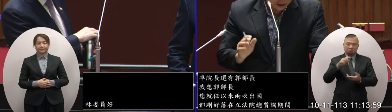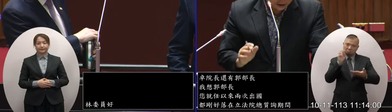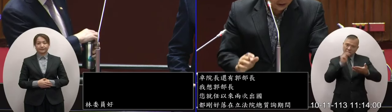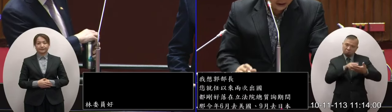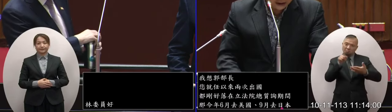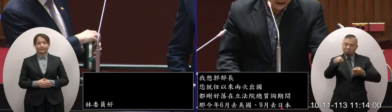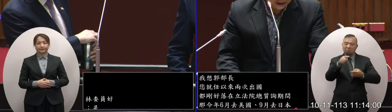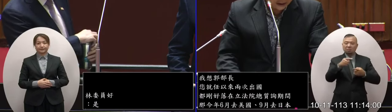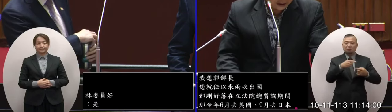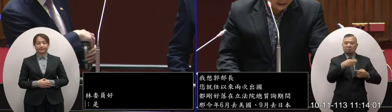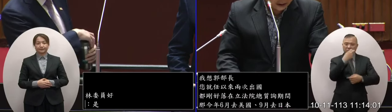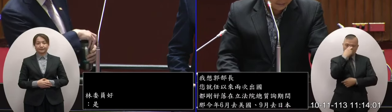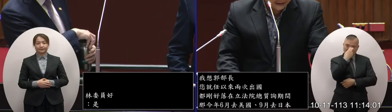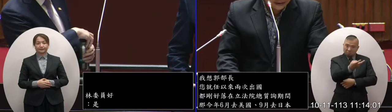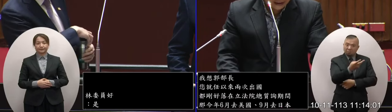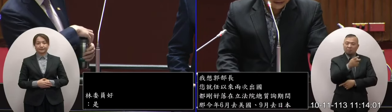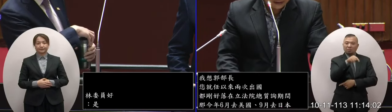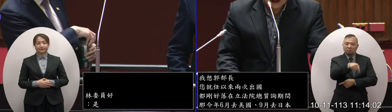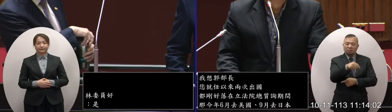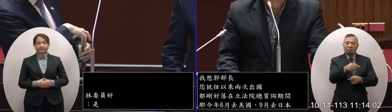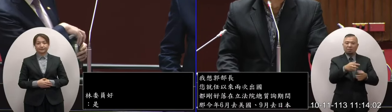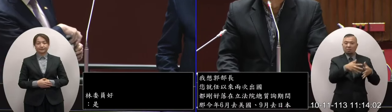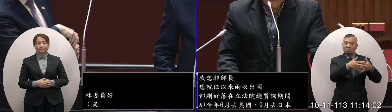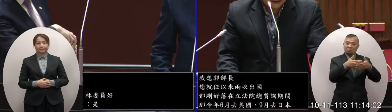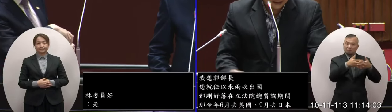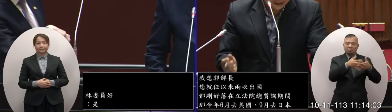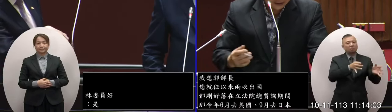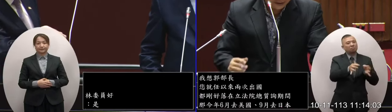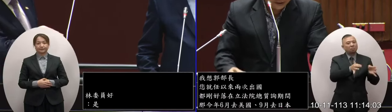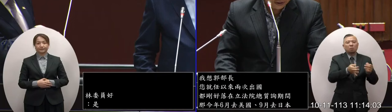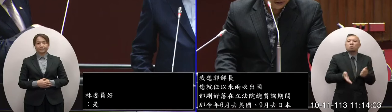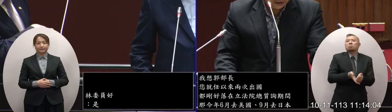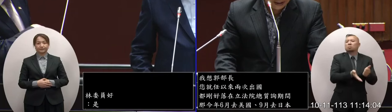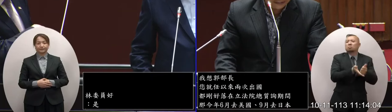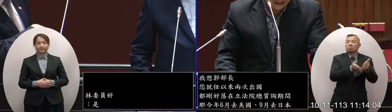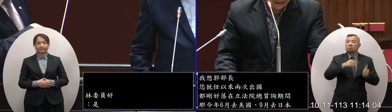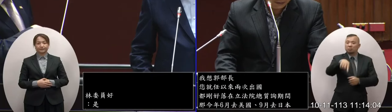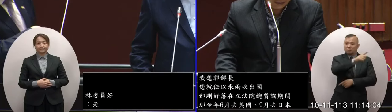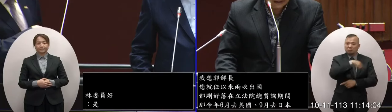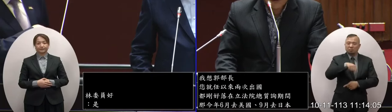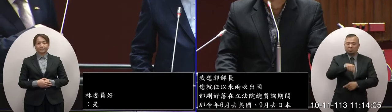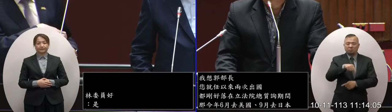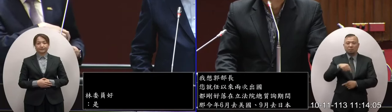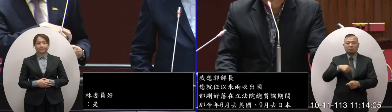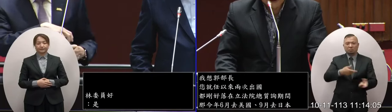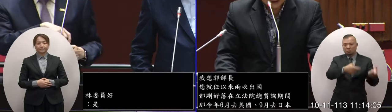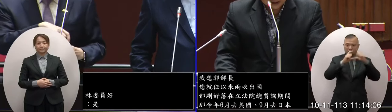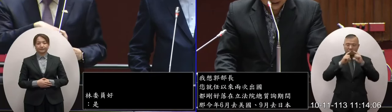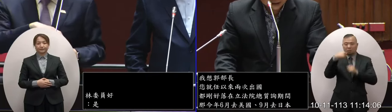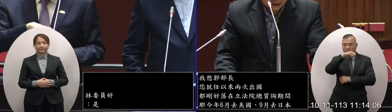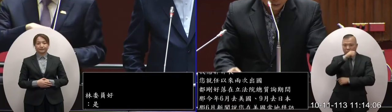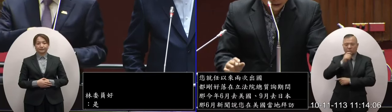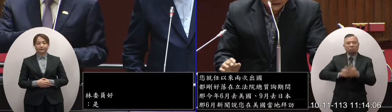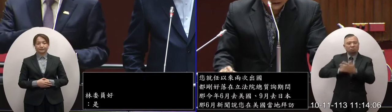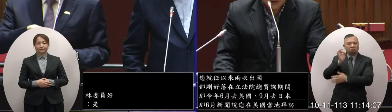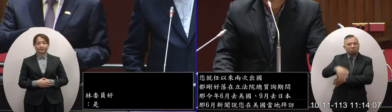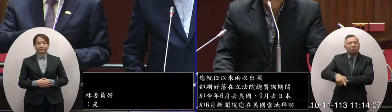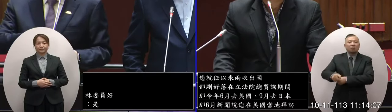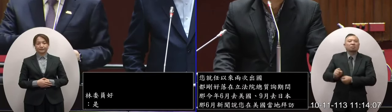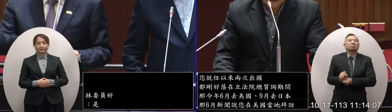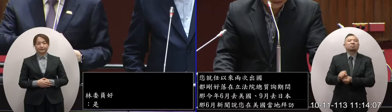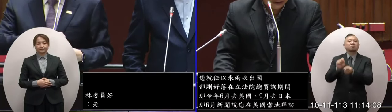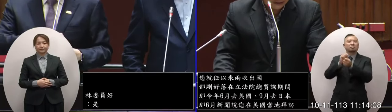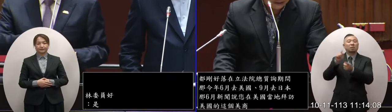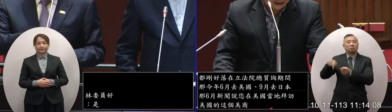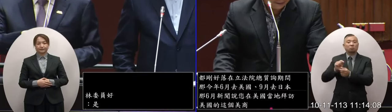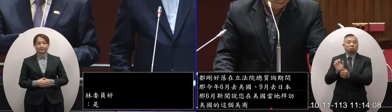国的这个美商啊，鼓励业者就是来台扩大投资。那其实我也请助